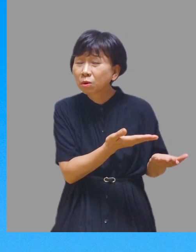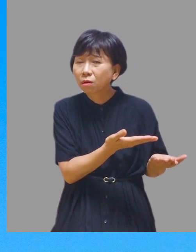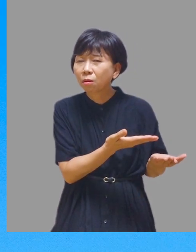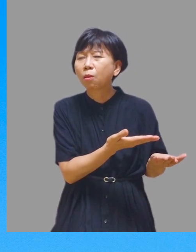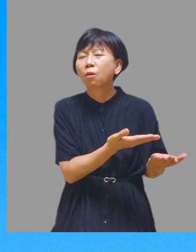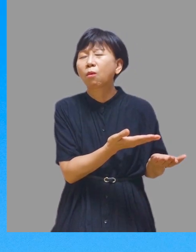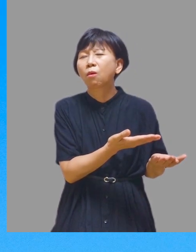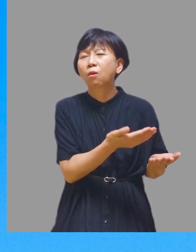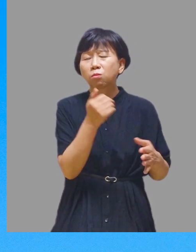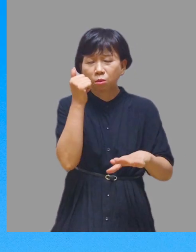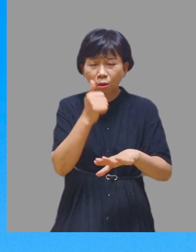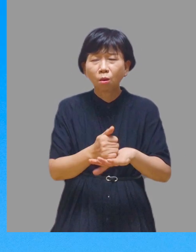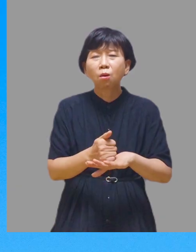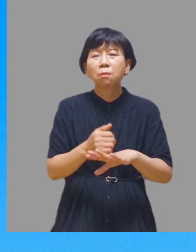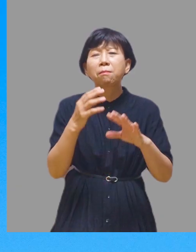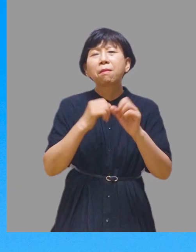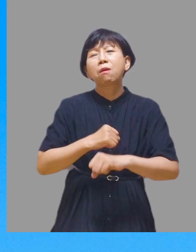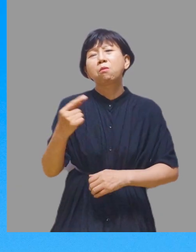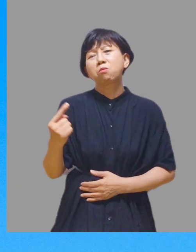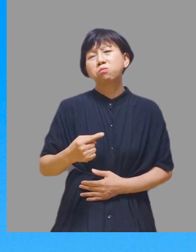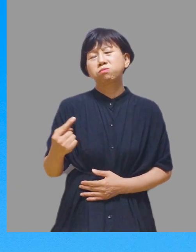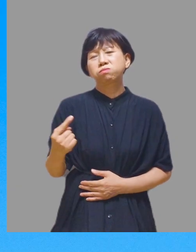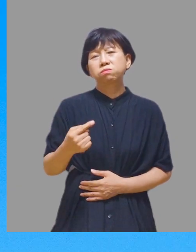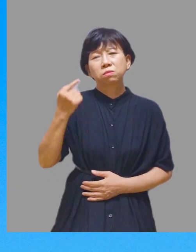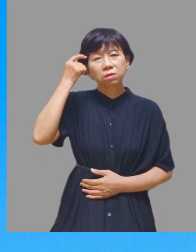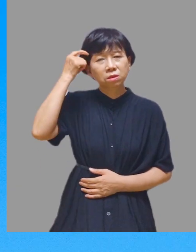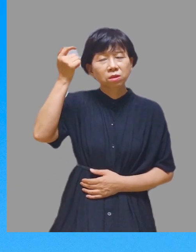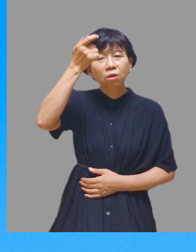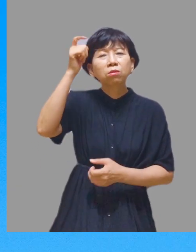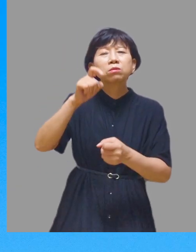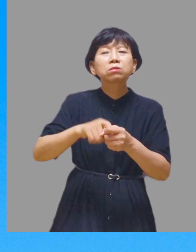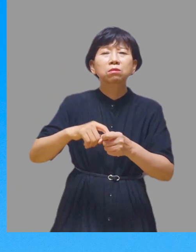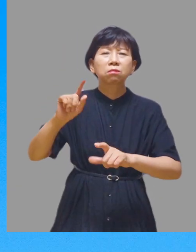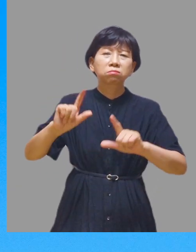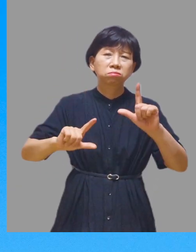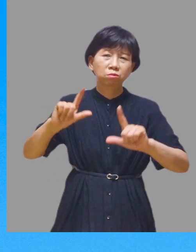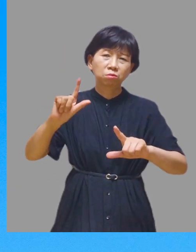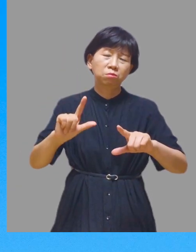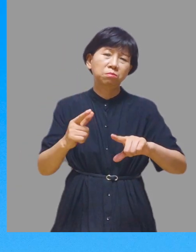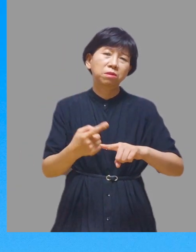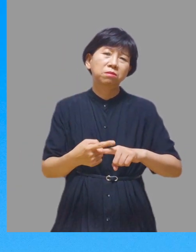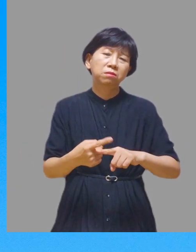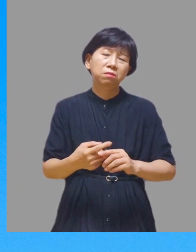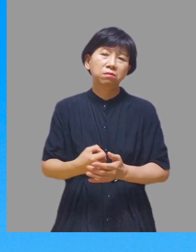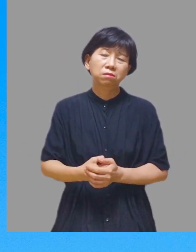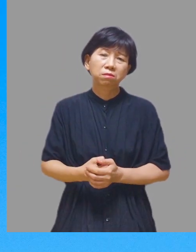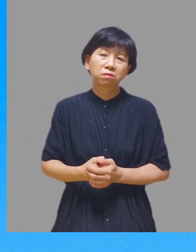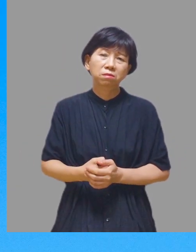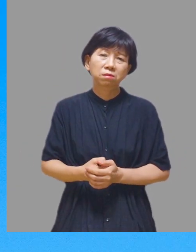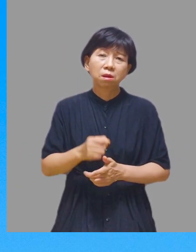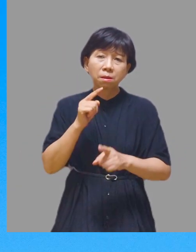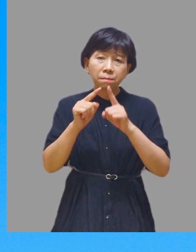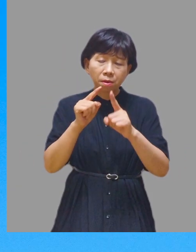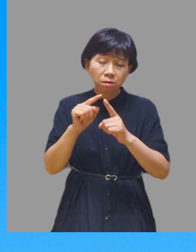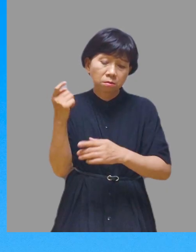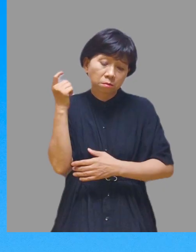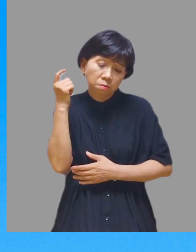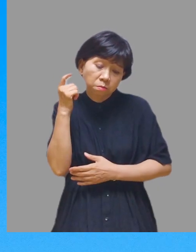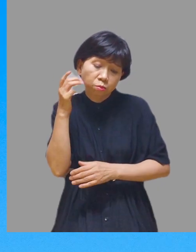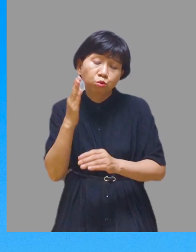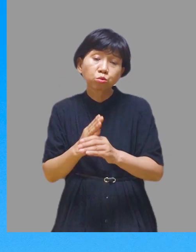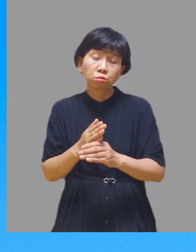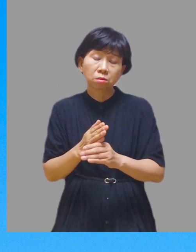거죠. 여러분, 이게 영적인 현실입니다. 성도 여러분, 우리는 오늘 선포되는 말씀을